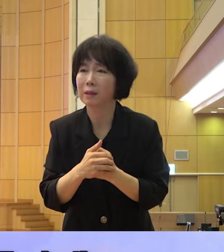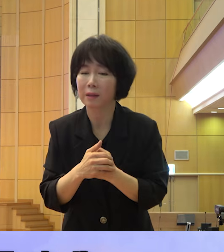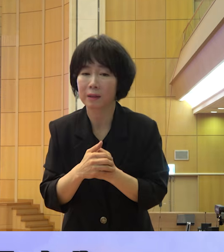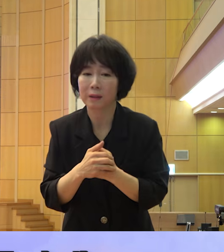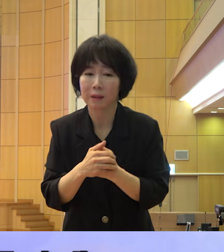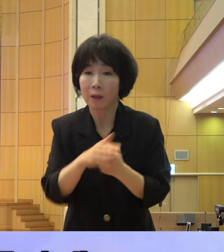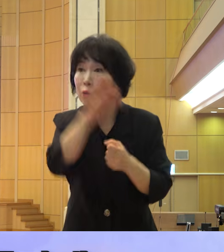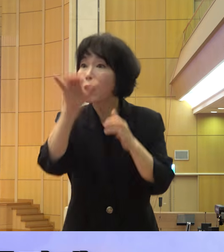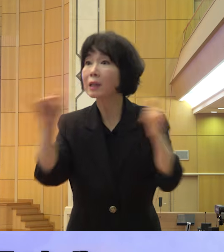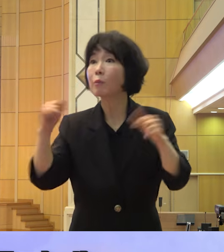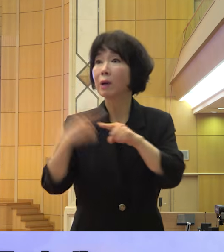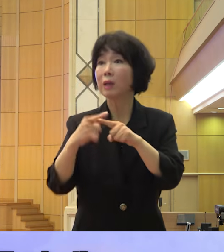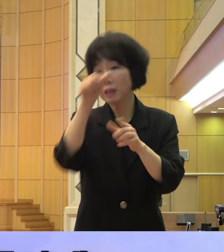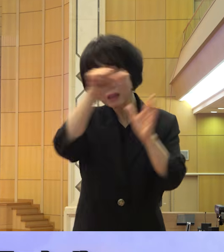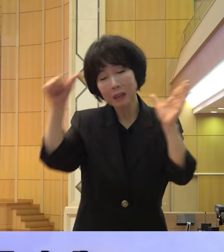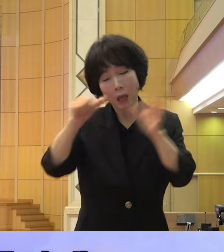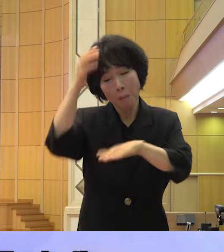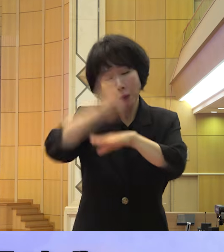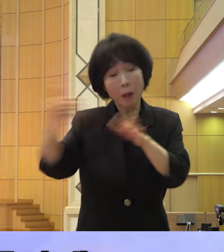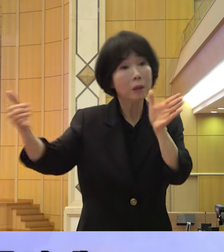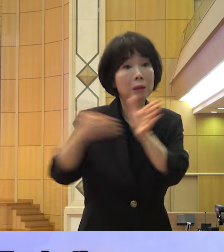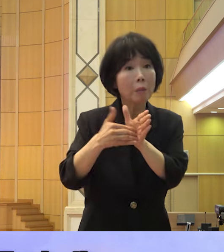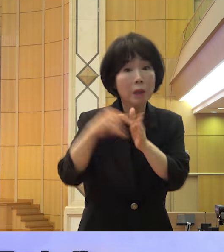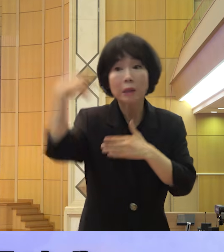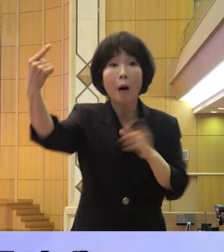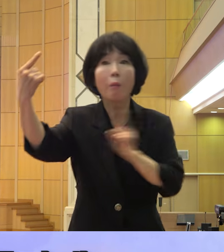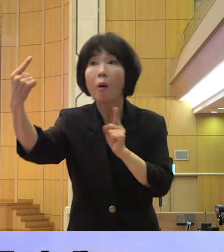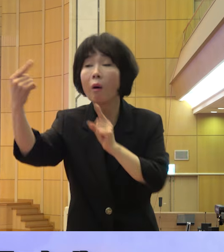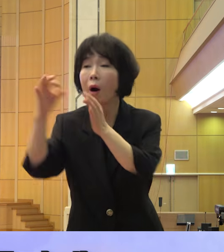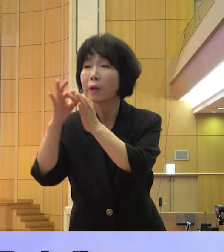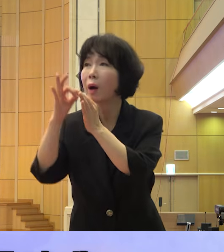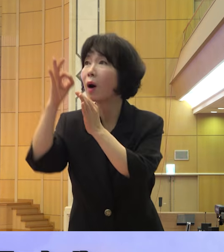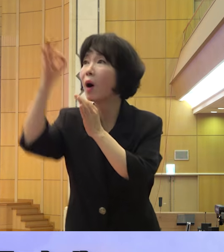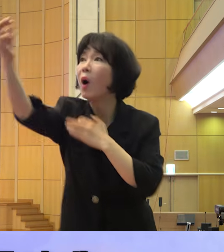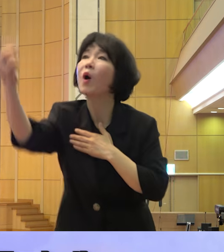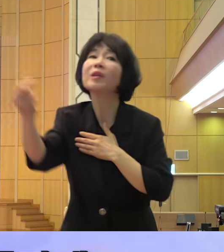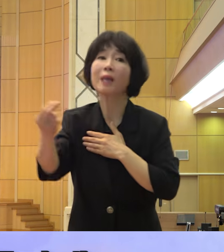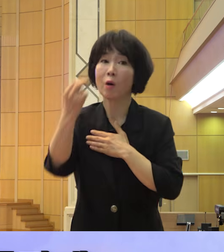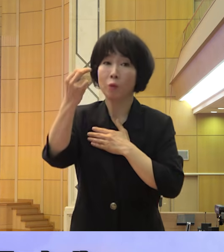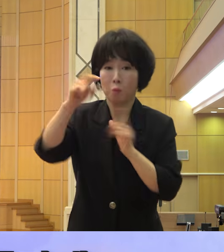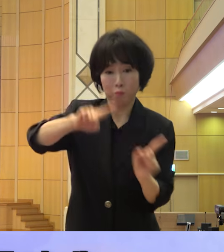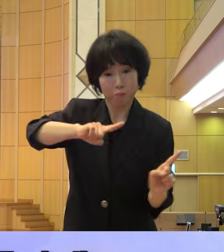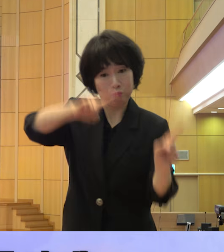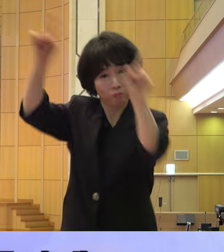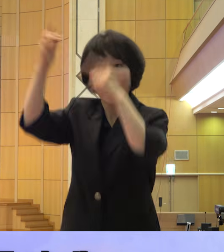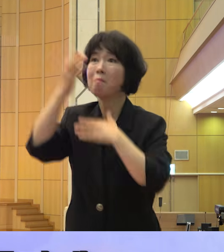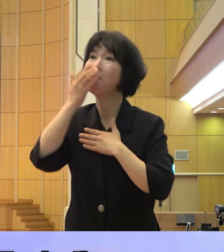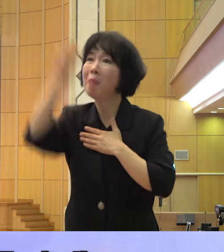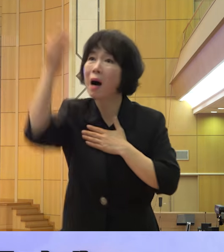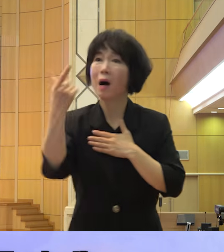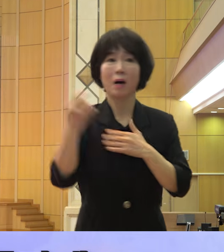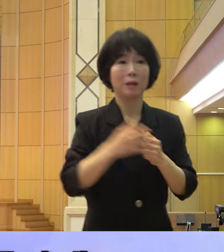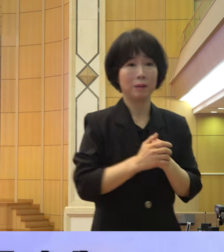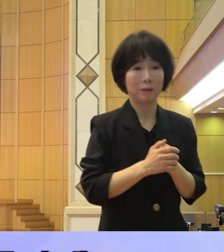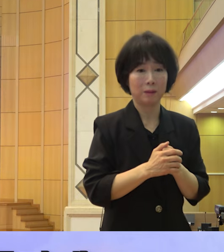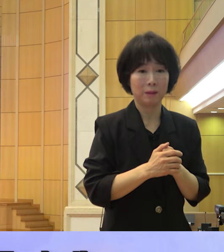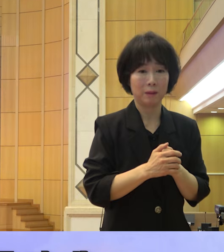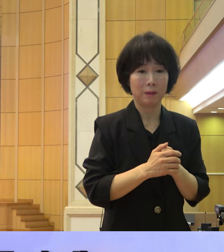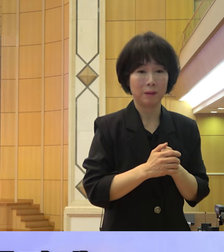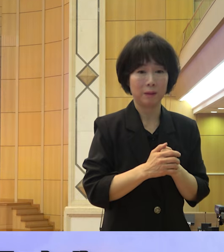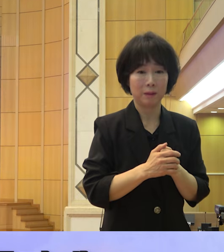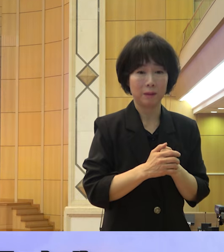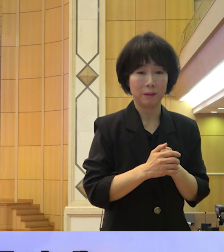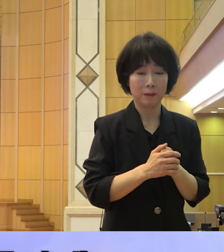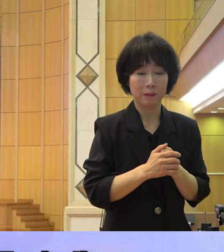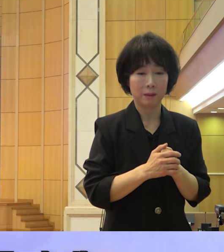그러듯이 우리 사람도 인생이 끝나면 영생으로 부활되는 거 아니에요? 달걀은 부화가 되는 거지만 우린